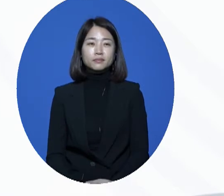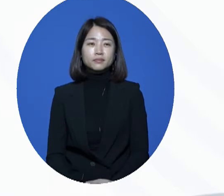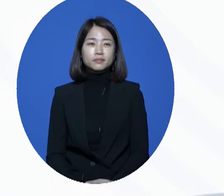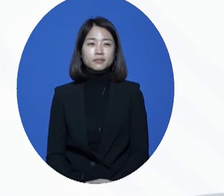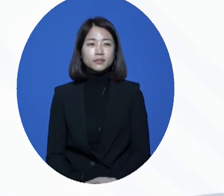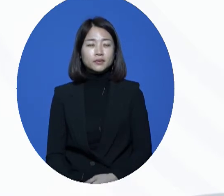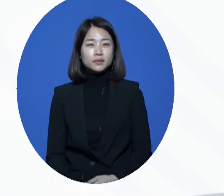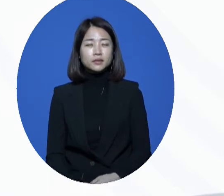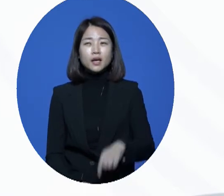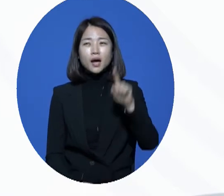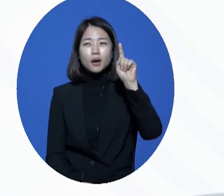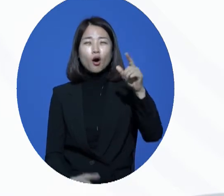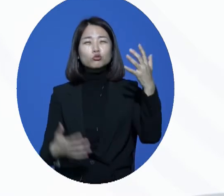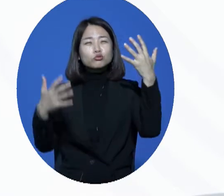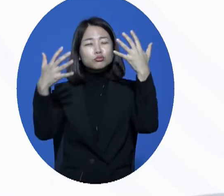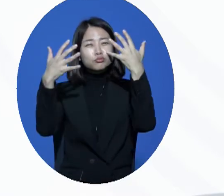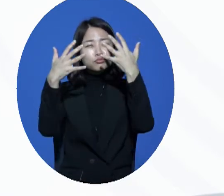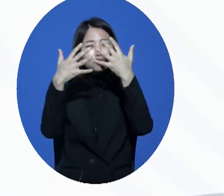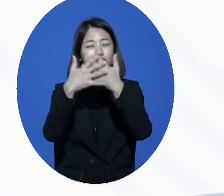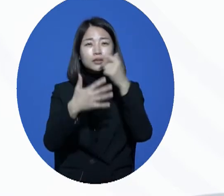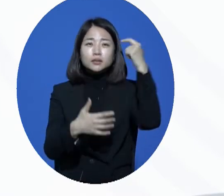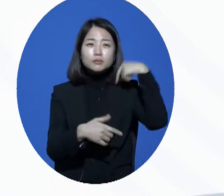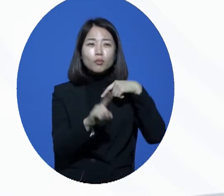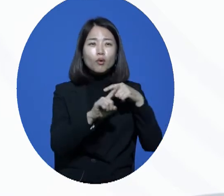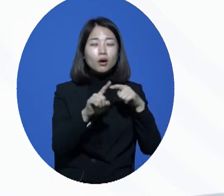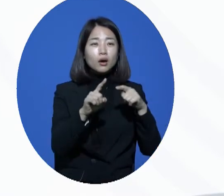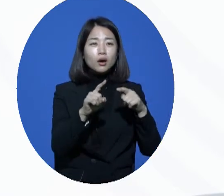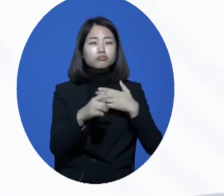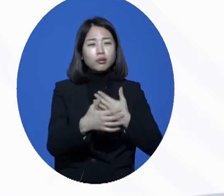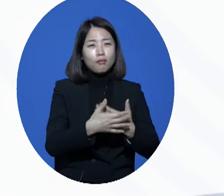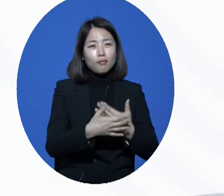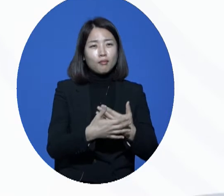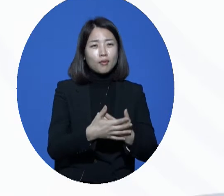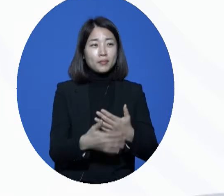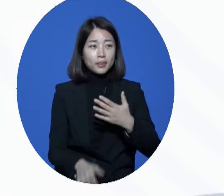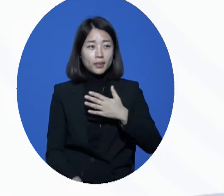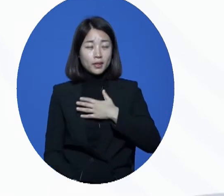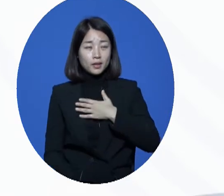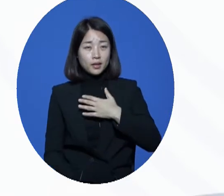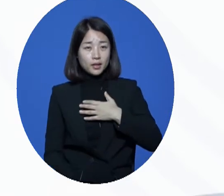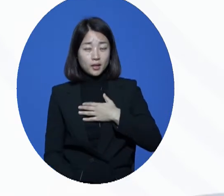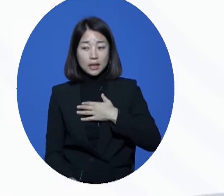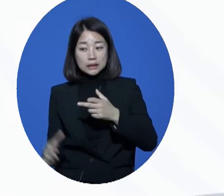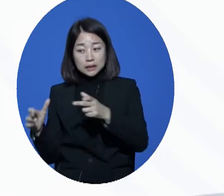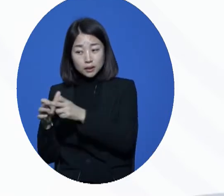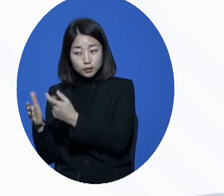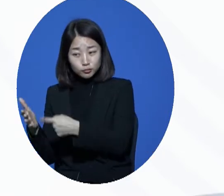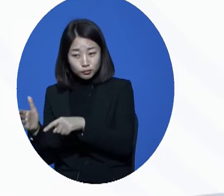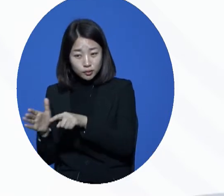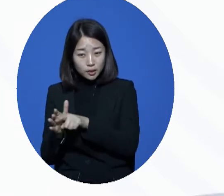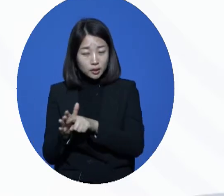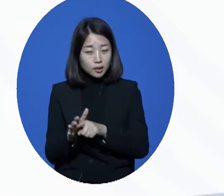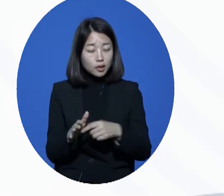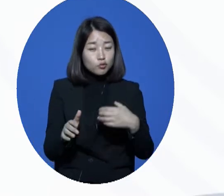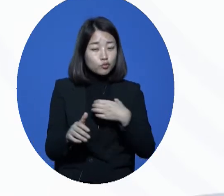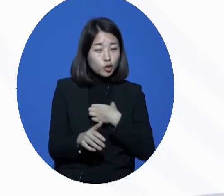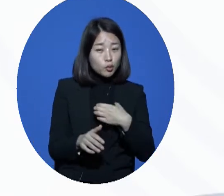이 막대한 두려움은 코로나19 상황에서 우리에 대한 재난정책이 잘 마련되어